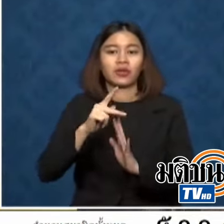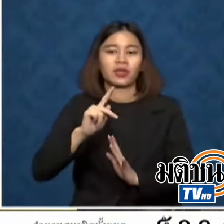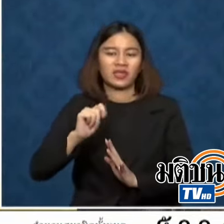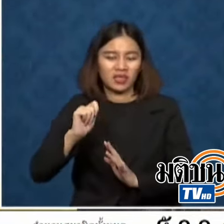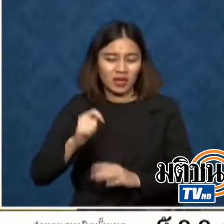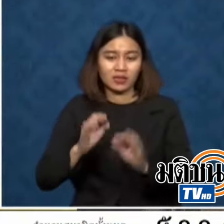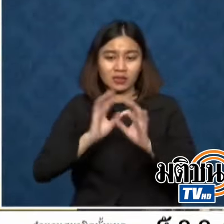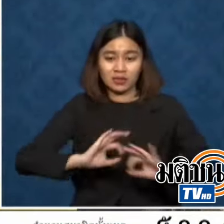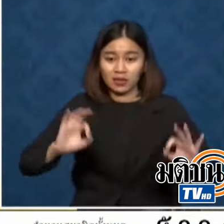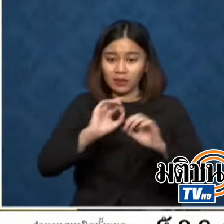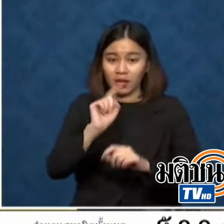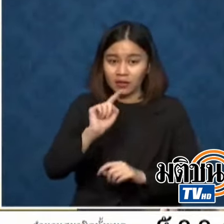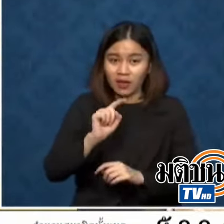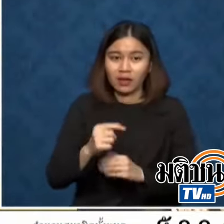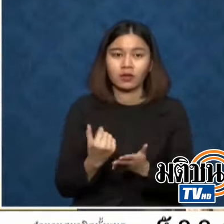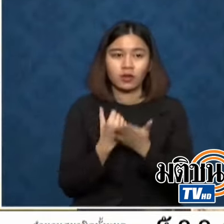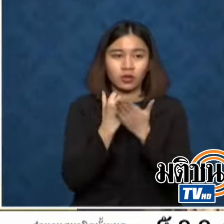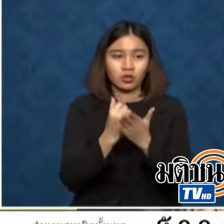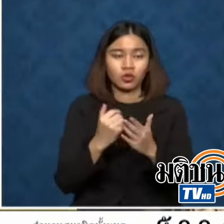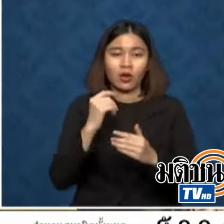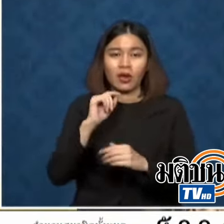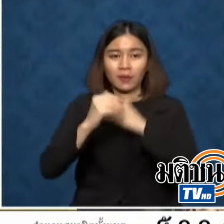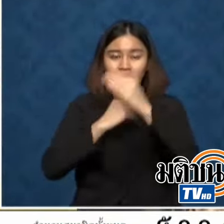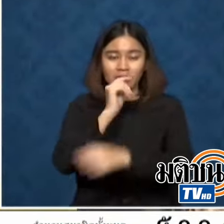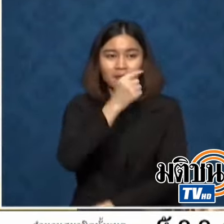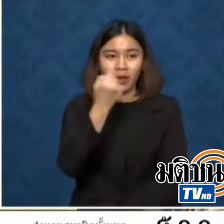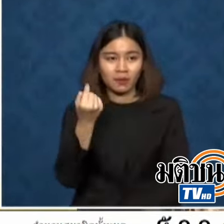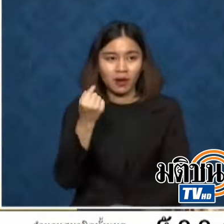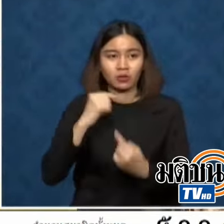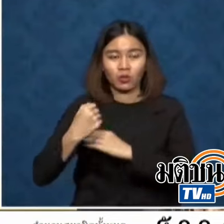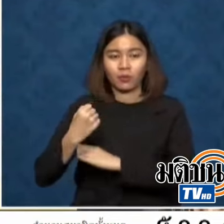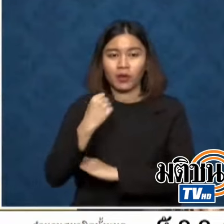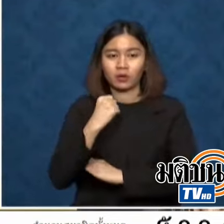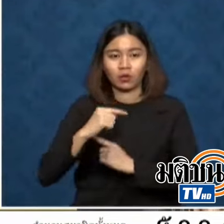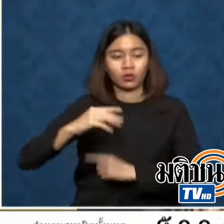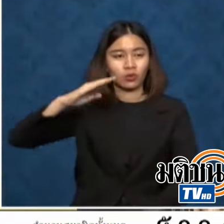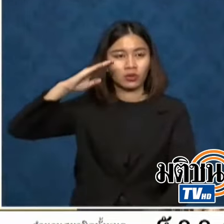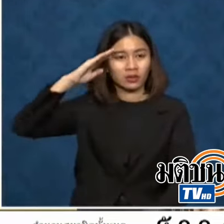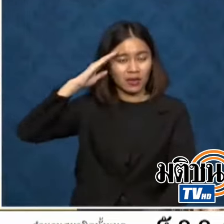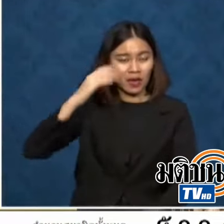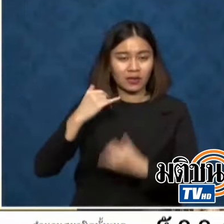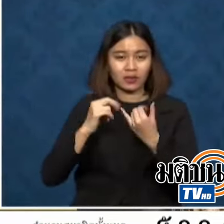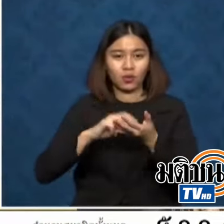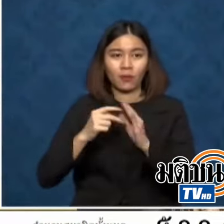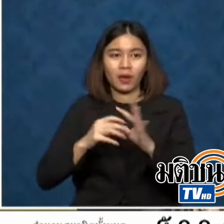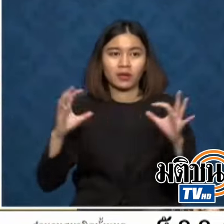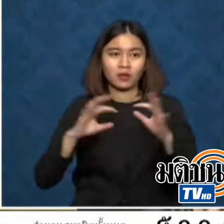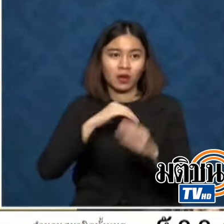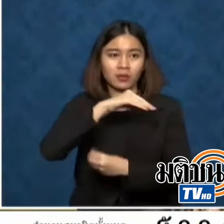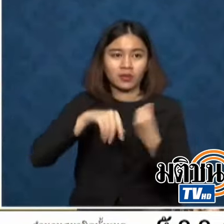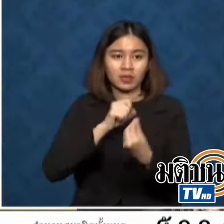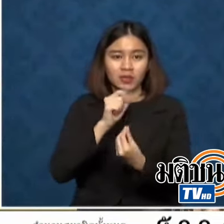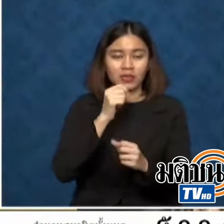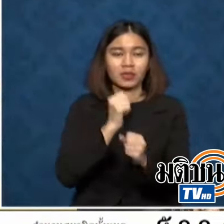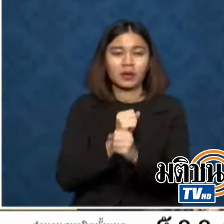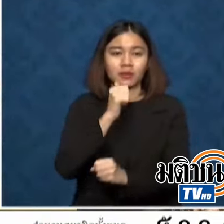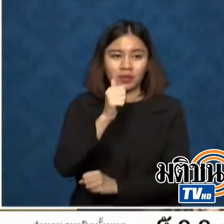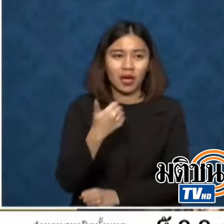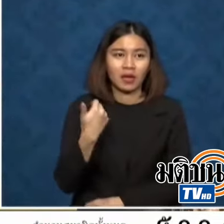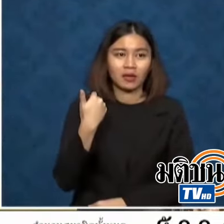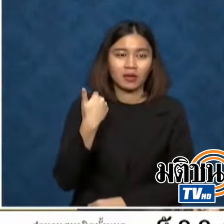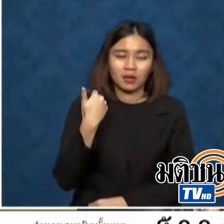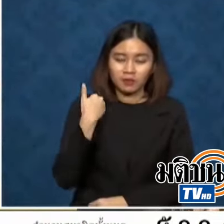มันเหมาะยังไงมันสร้างอุตสาหกรรมใหม่ทำให้เรื่องเกี่ยวกับการความมั่นคงทางทหารเนี่ยมันกลายเป็นเรื่องเกี่ยวกับเศรษฐกิจได้ด้วยทำให้เราเนี่ย